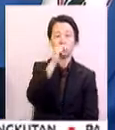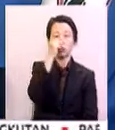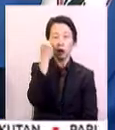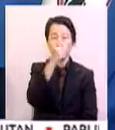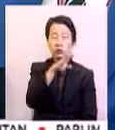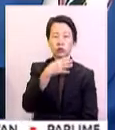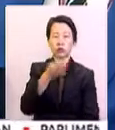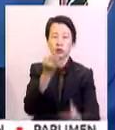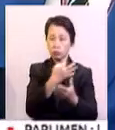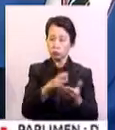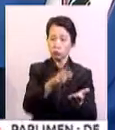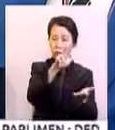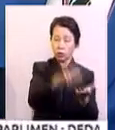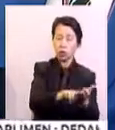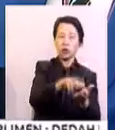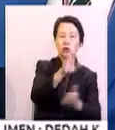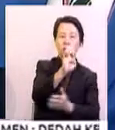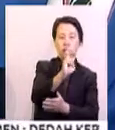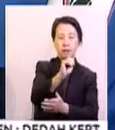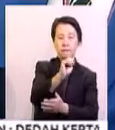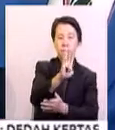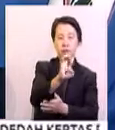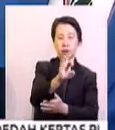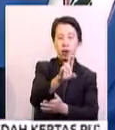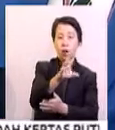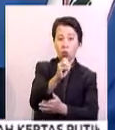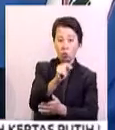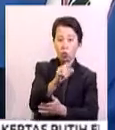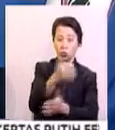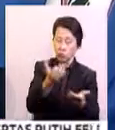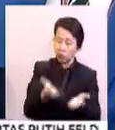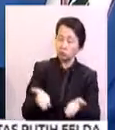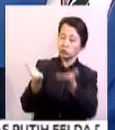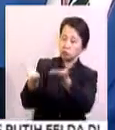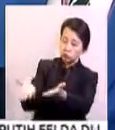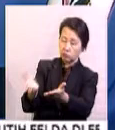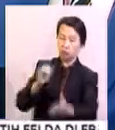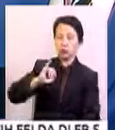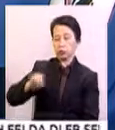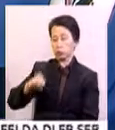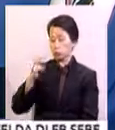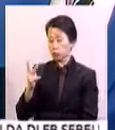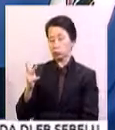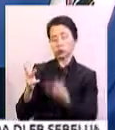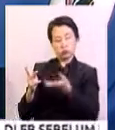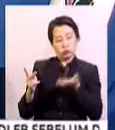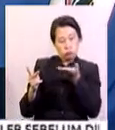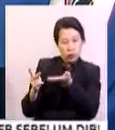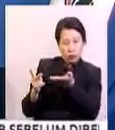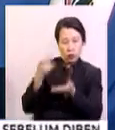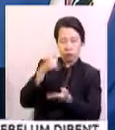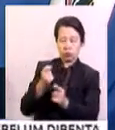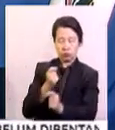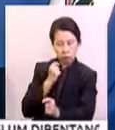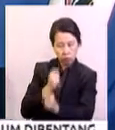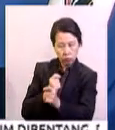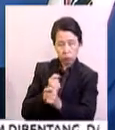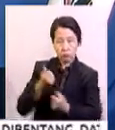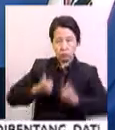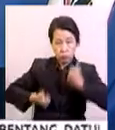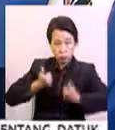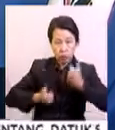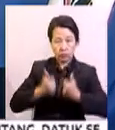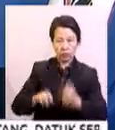pun diembargokan. Jadi kita serahkan kepada jawatan kuasa tersebut untuk menentukan sama